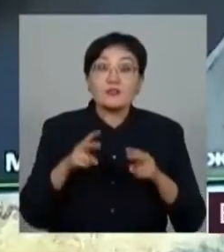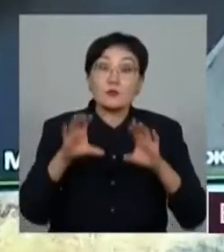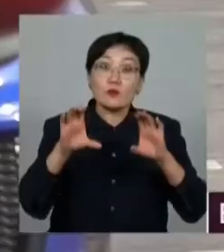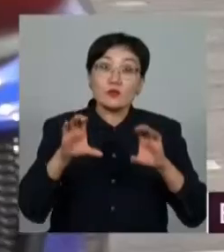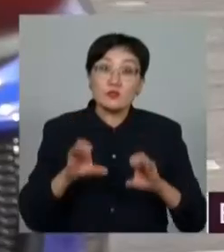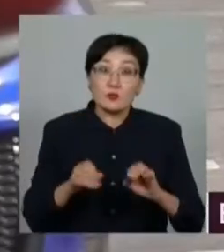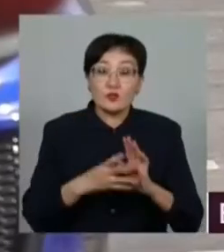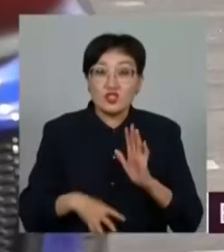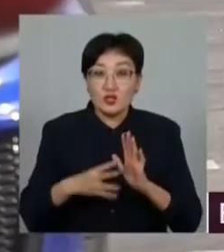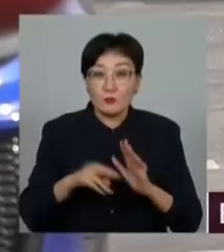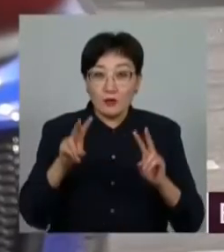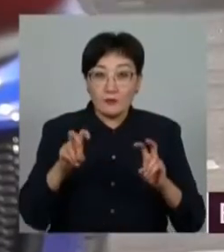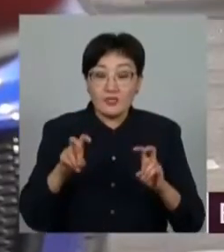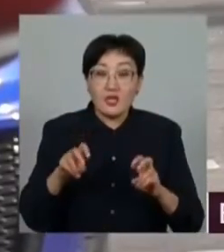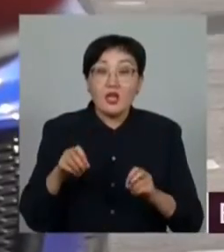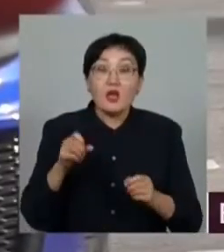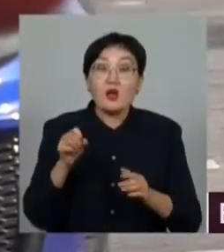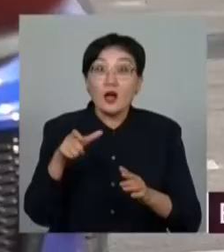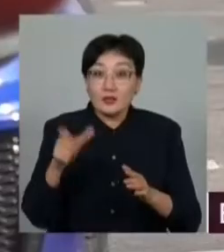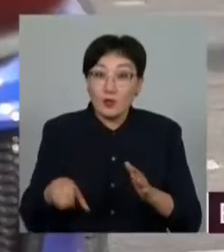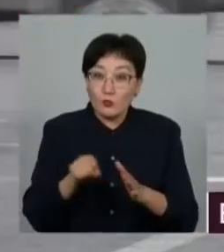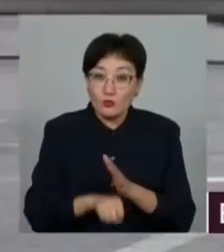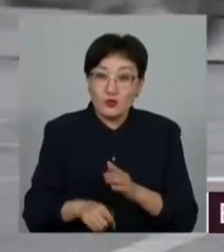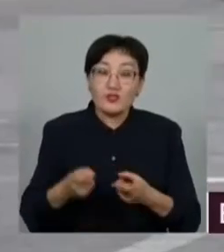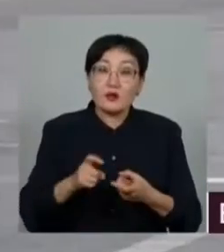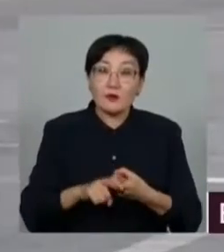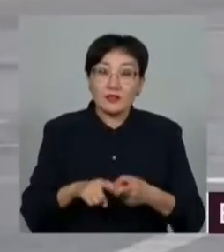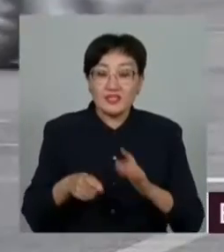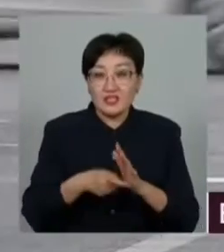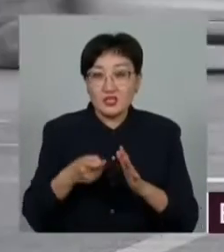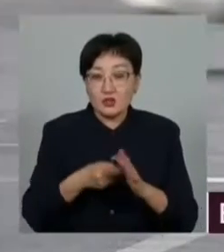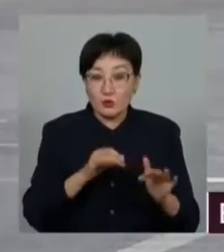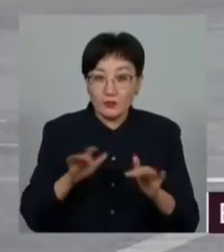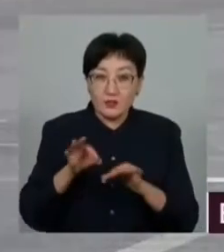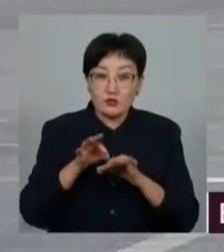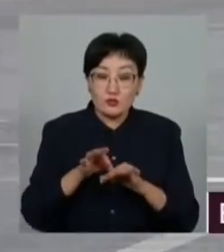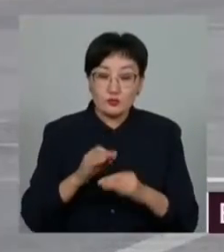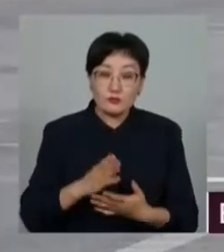қылмыстық кодексінің 99-бабы кісі өлтіру бойынша тергеу амалдары жүргізілуде.